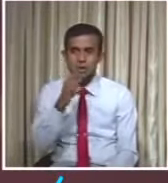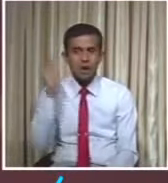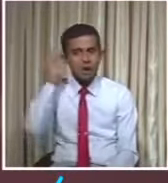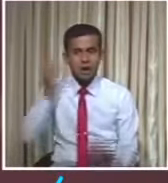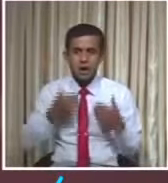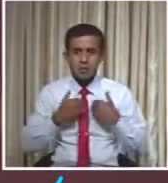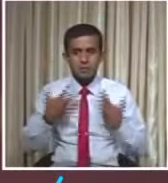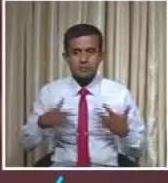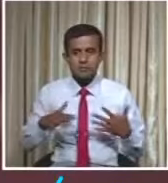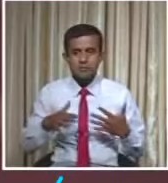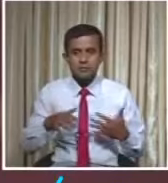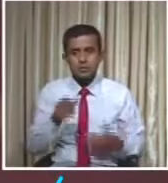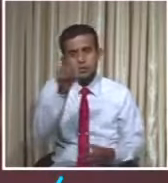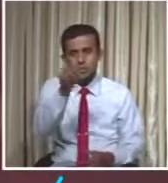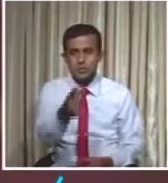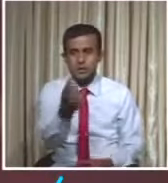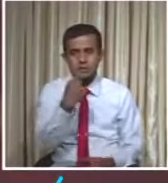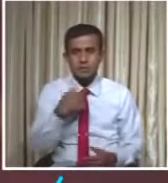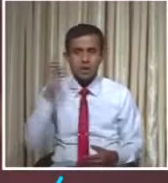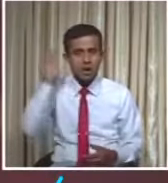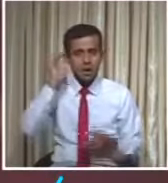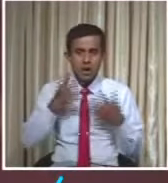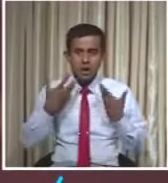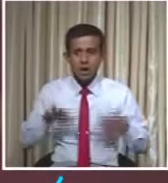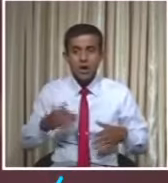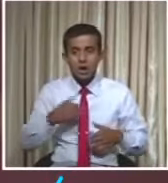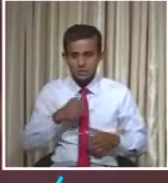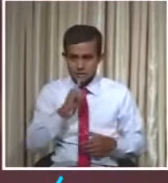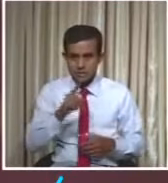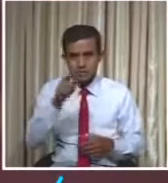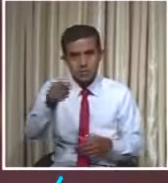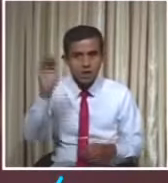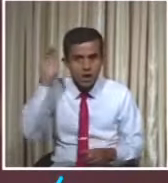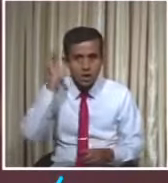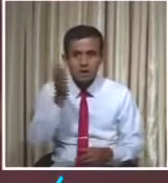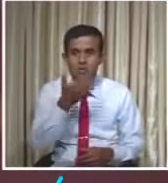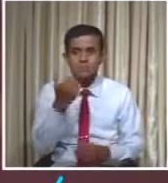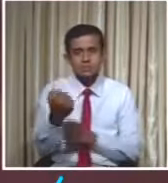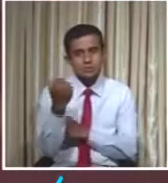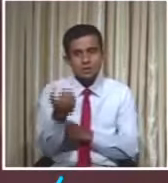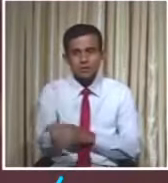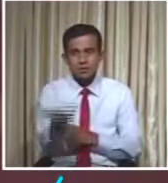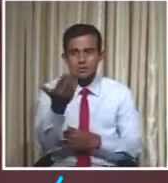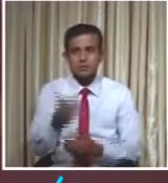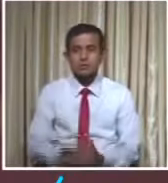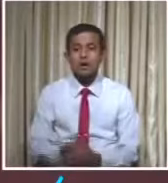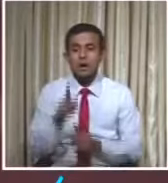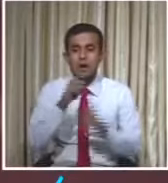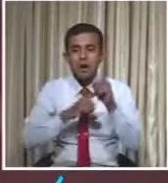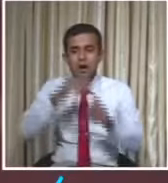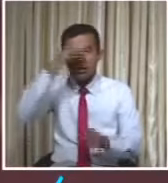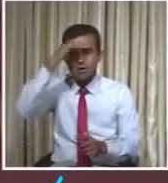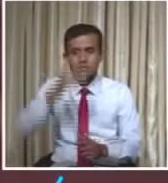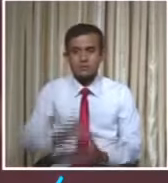අපිත්. තමුන්නාසිරා කියනවා අහගෙන හිටියා අපිත්. අපි කියන දේ අහගන්න පුළුවන් හයිය හදාගන්න. ගරු